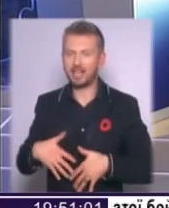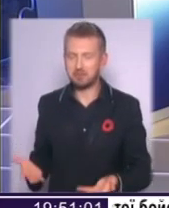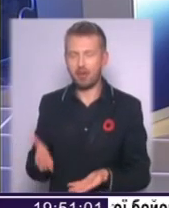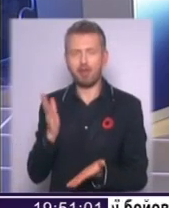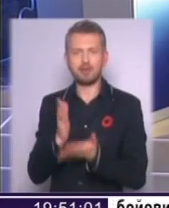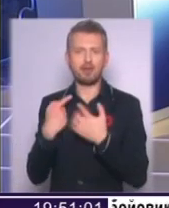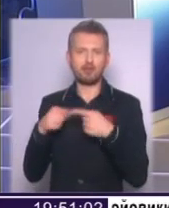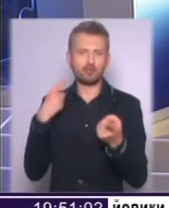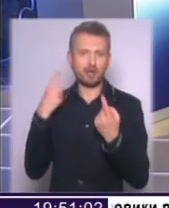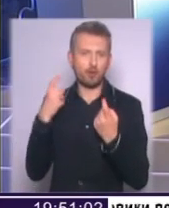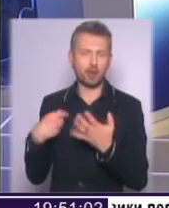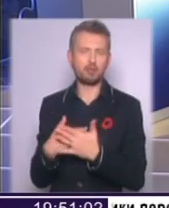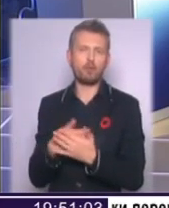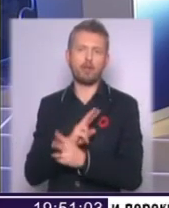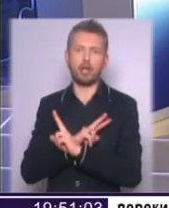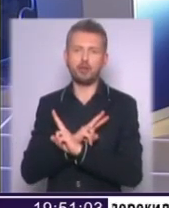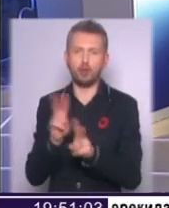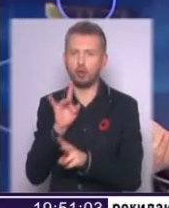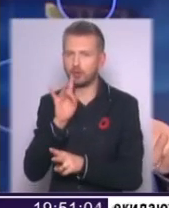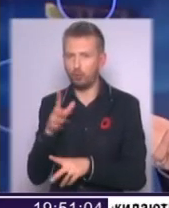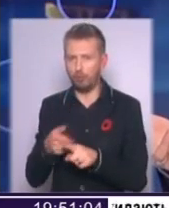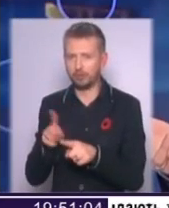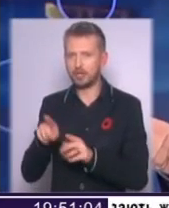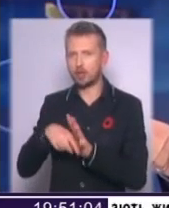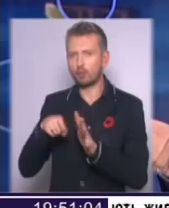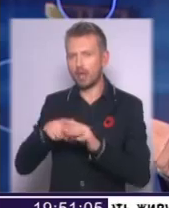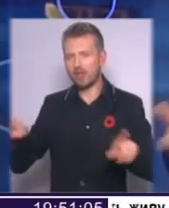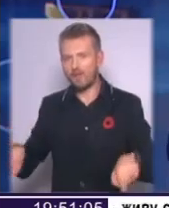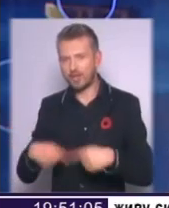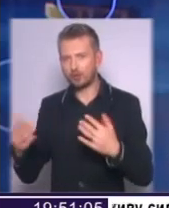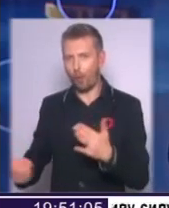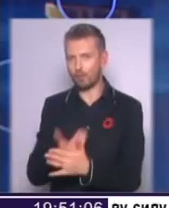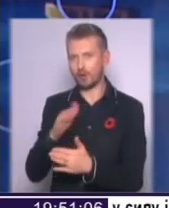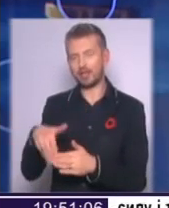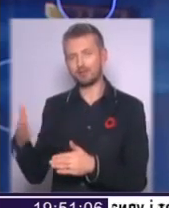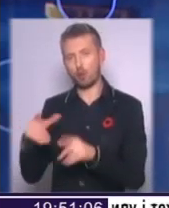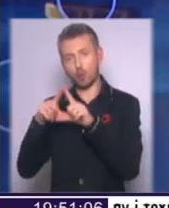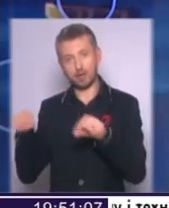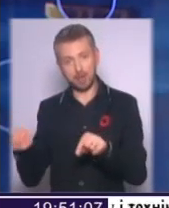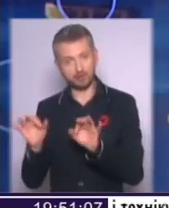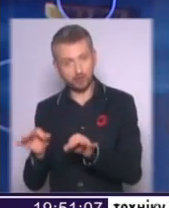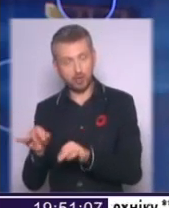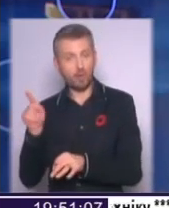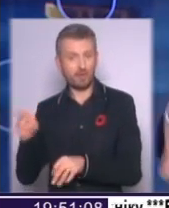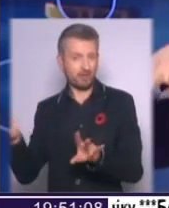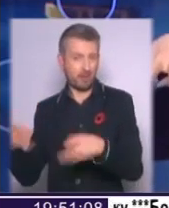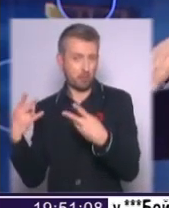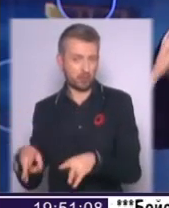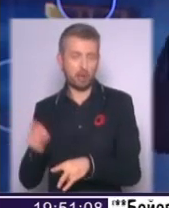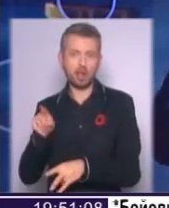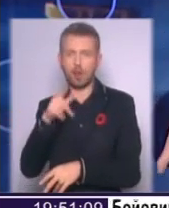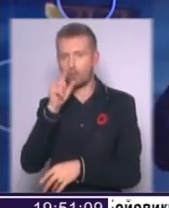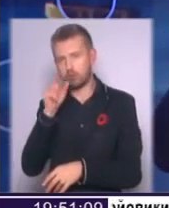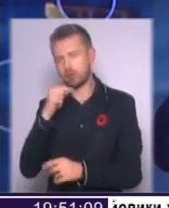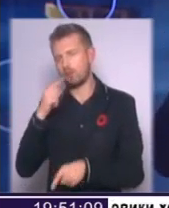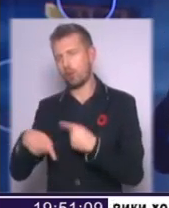інша інформація, що, мовляв, ніхто не буде цей Донбас відновлювати з боку Кремля, звичайно, бо він їм не потрібен, але Путін постійно